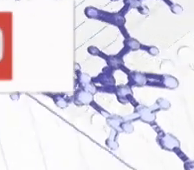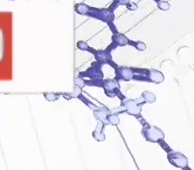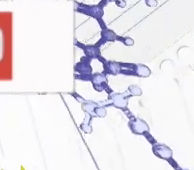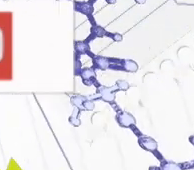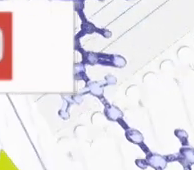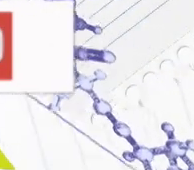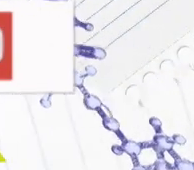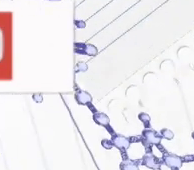almasakinu